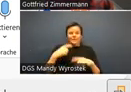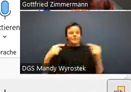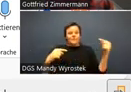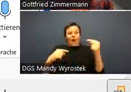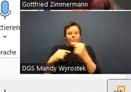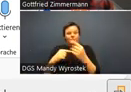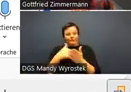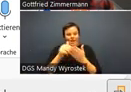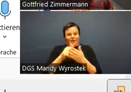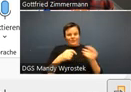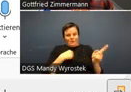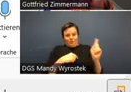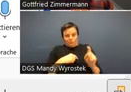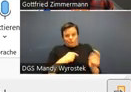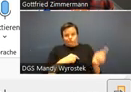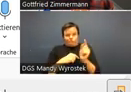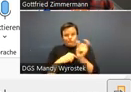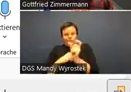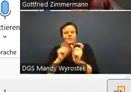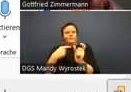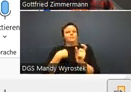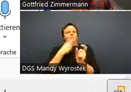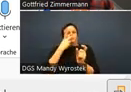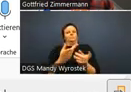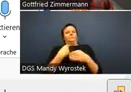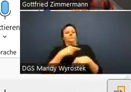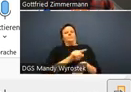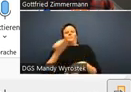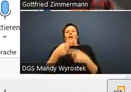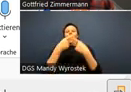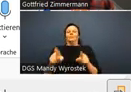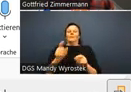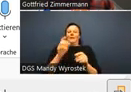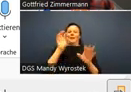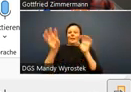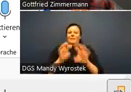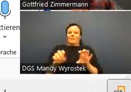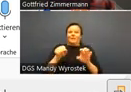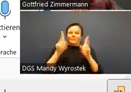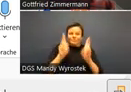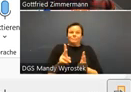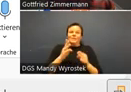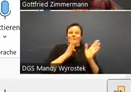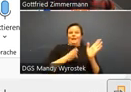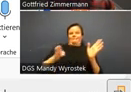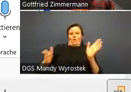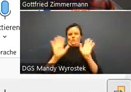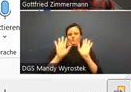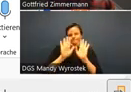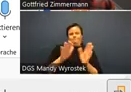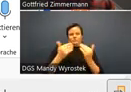Und zwar in ihrer Reihenfolge. Das heißt hier, auch diese Beschriftung hier wird dann